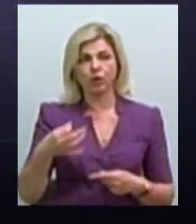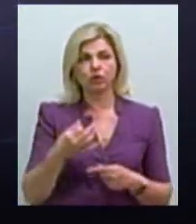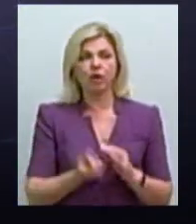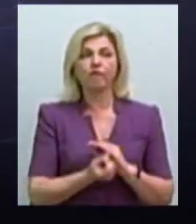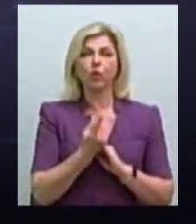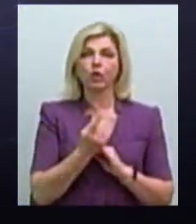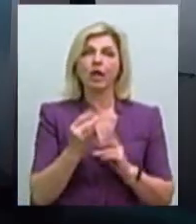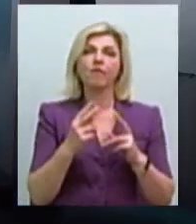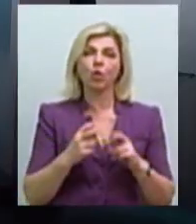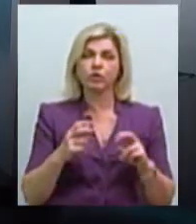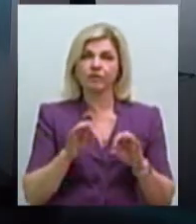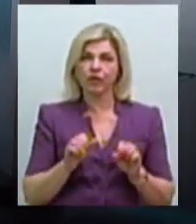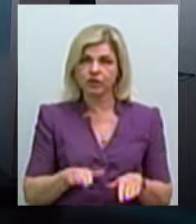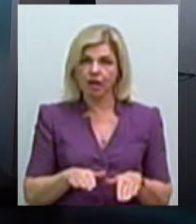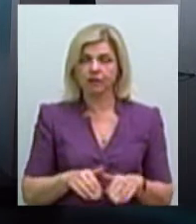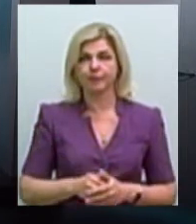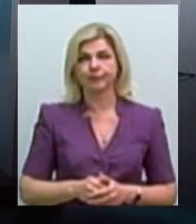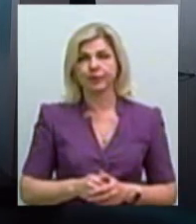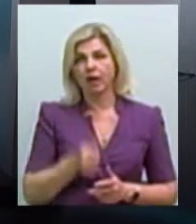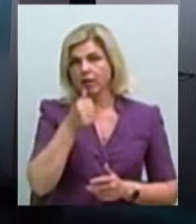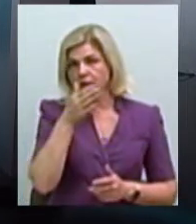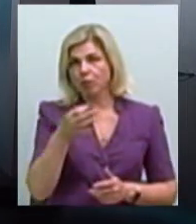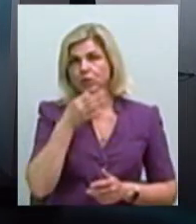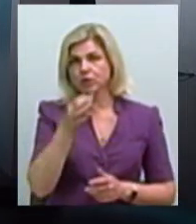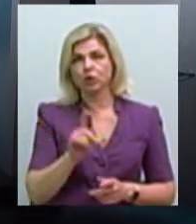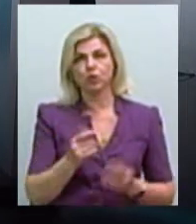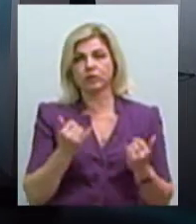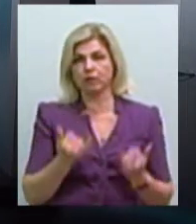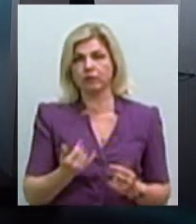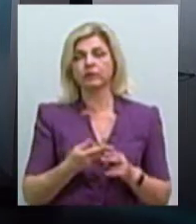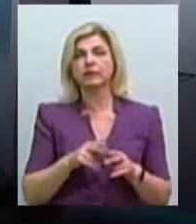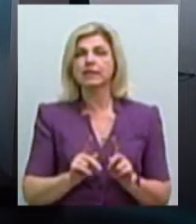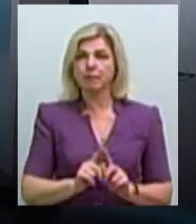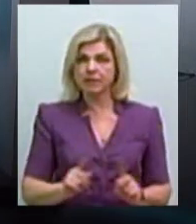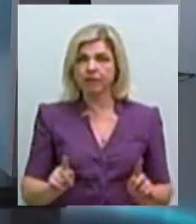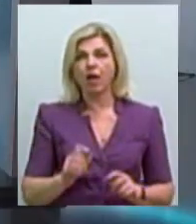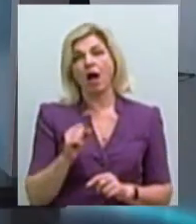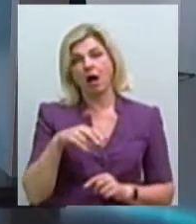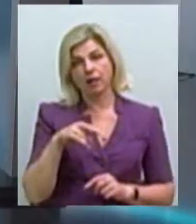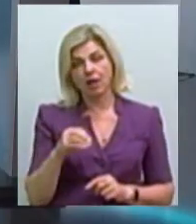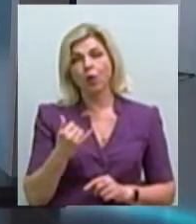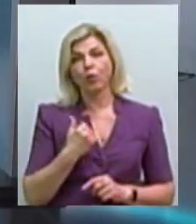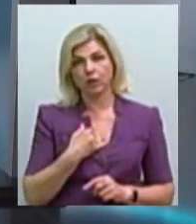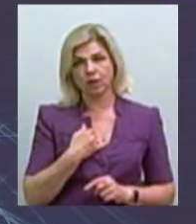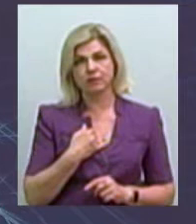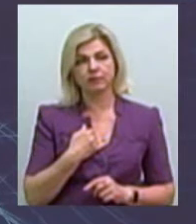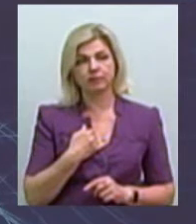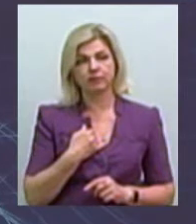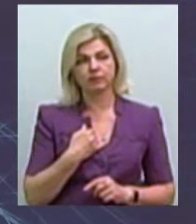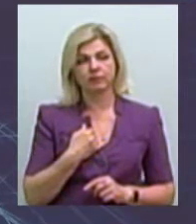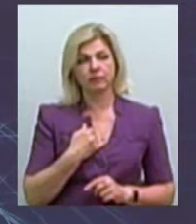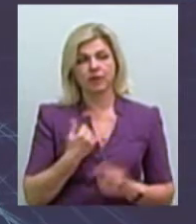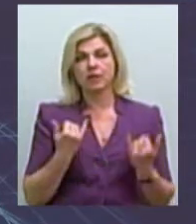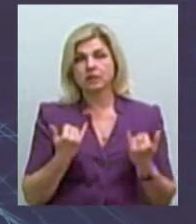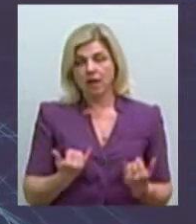і розв'язання? Ну, я не можу сказати, що прямо на сьогоднішній день це специфіка, але у нас пішла